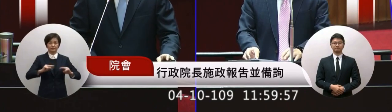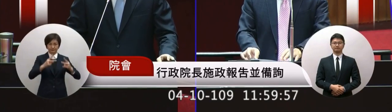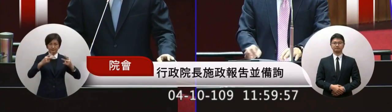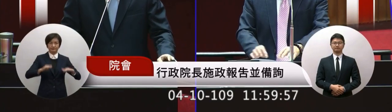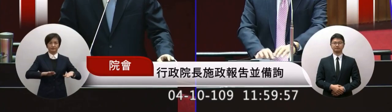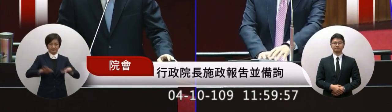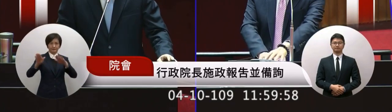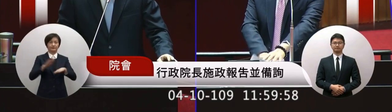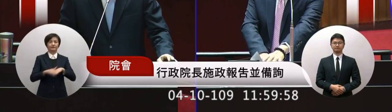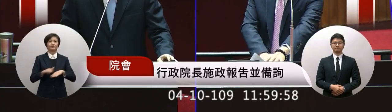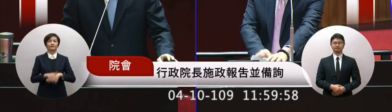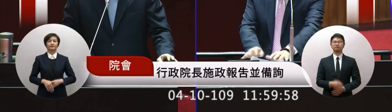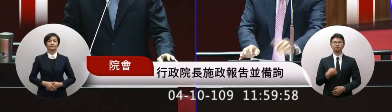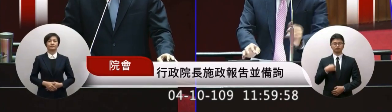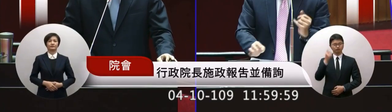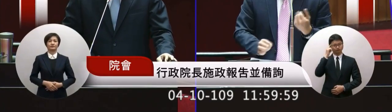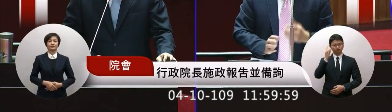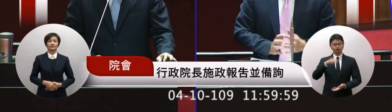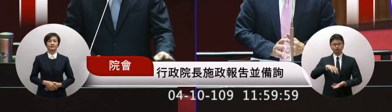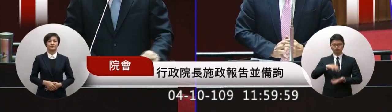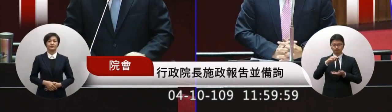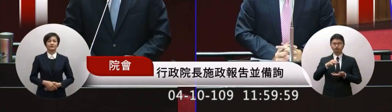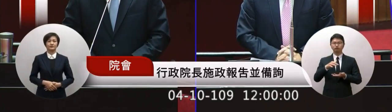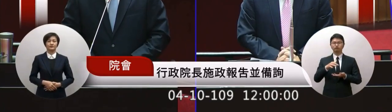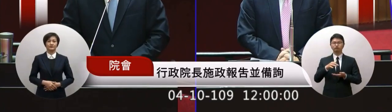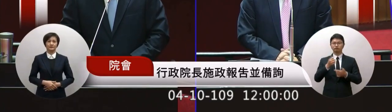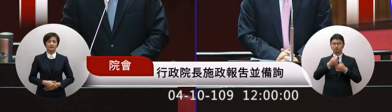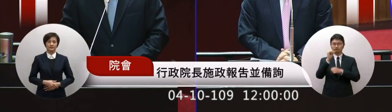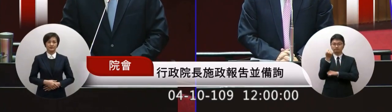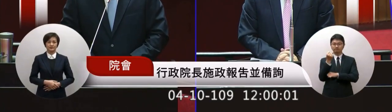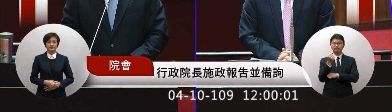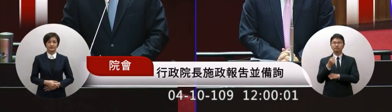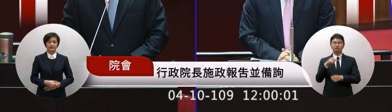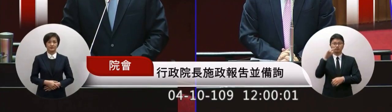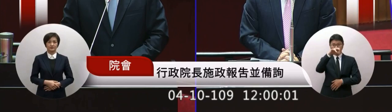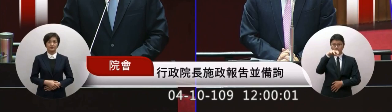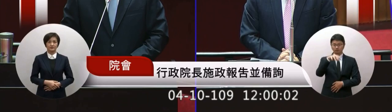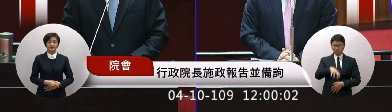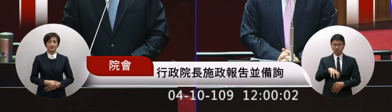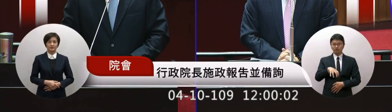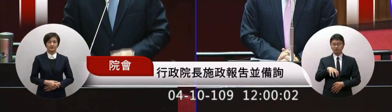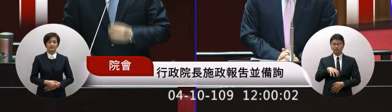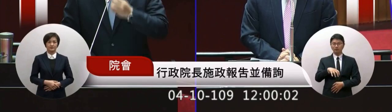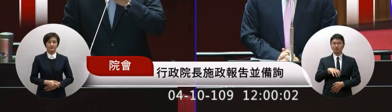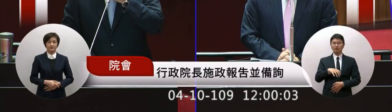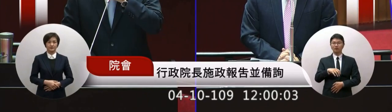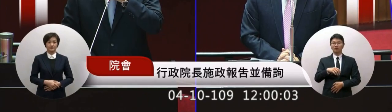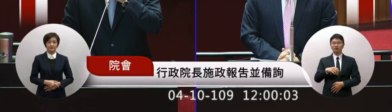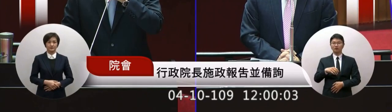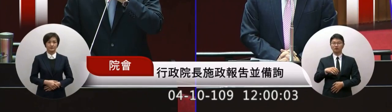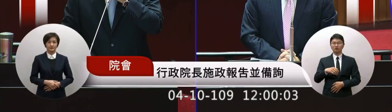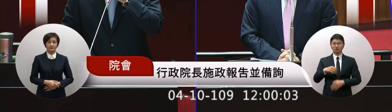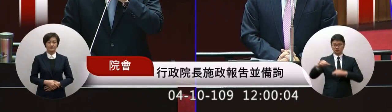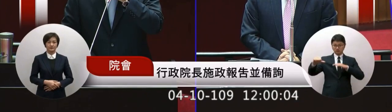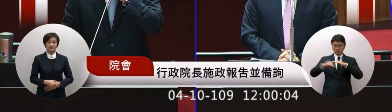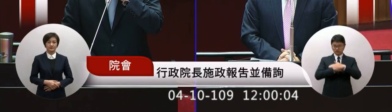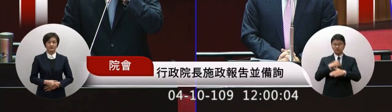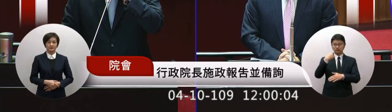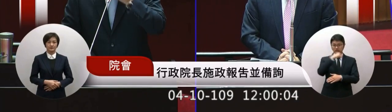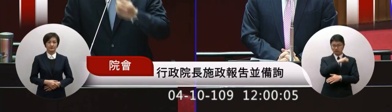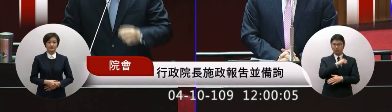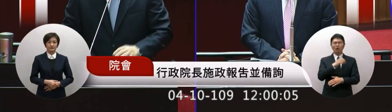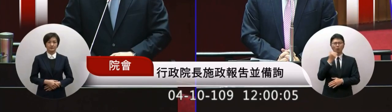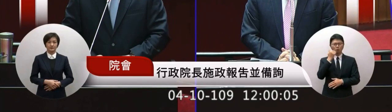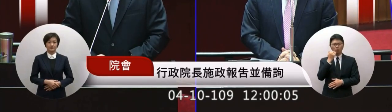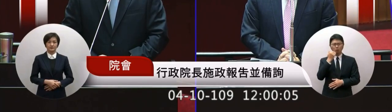我是这样子建议了哈，就是我们机场所有的进到国内的，就是有症